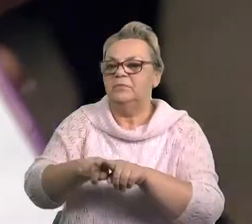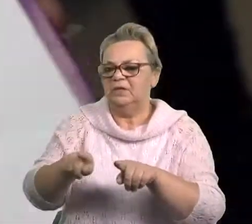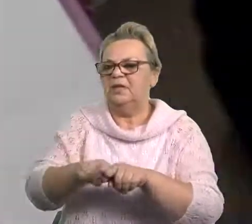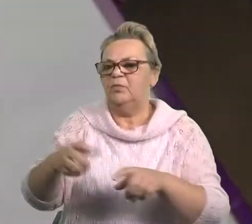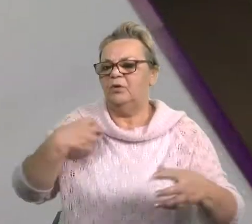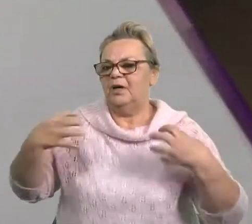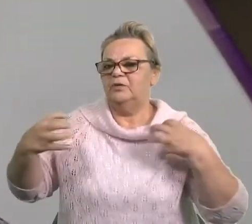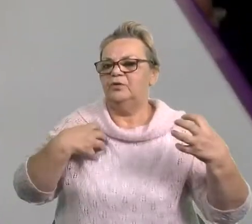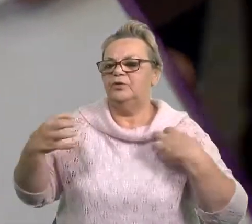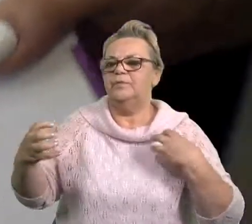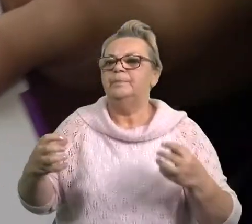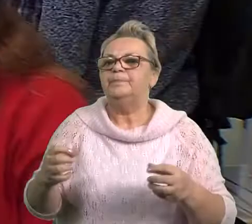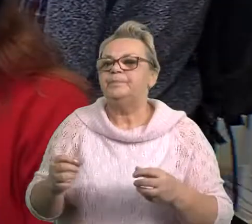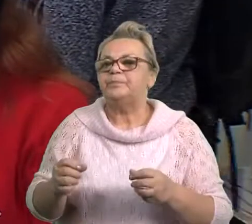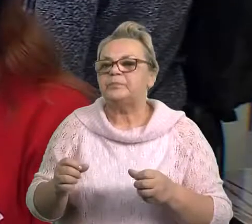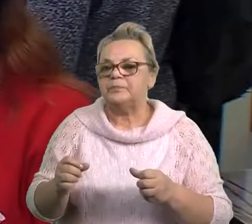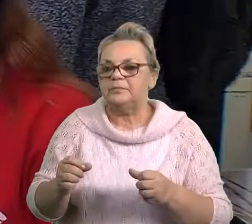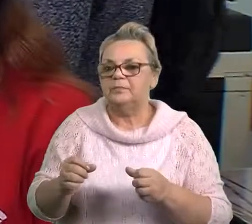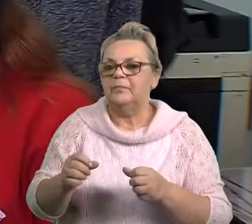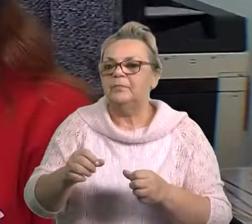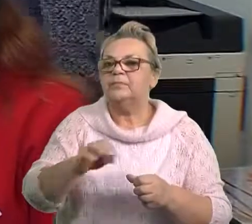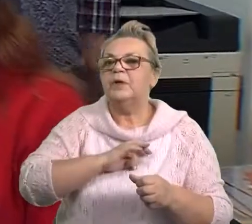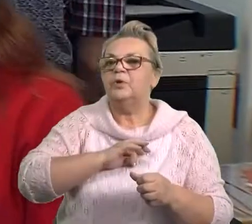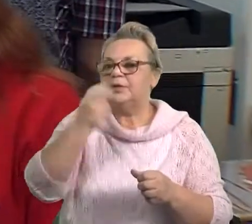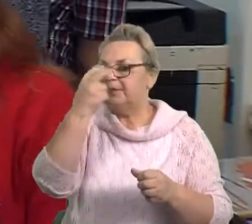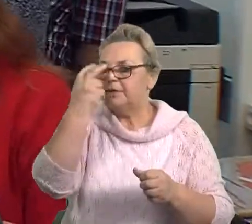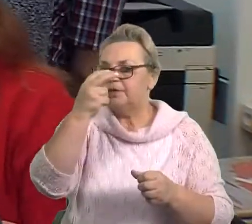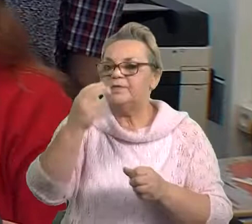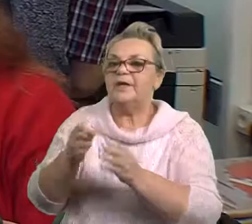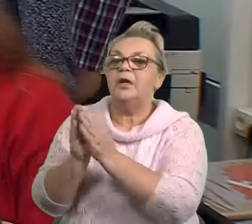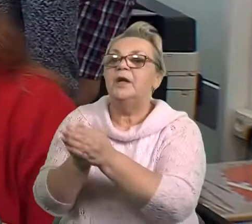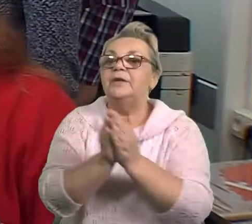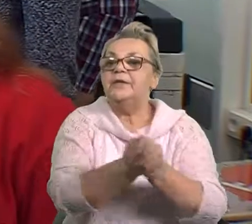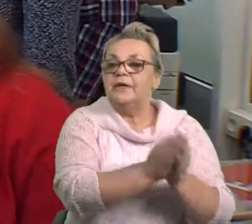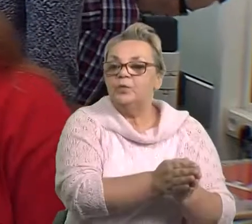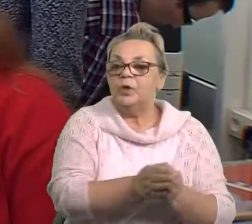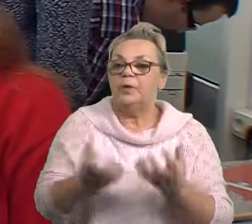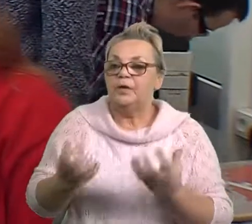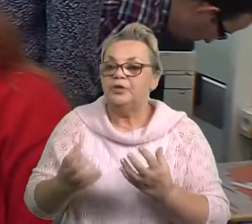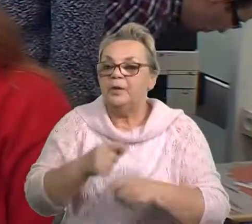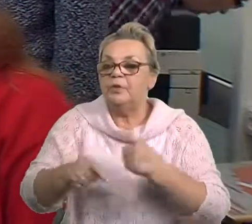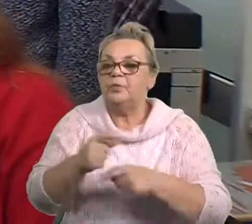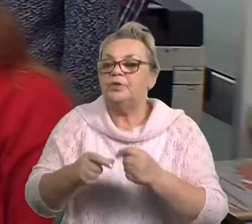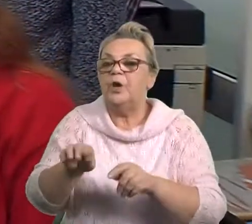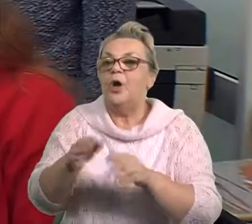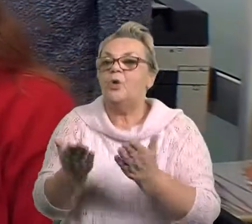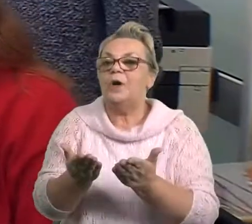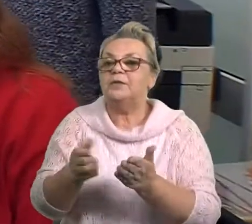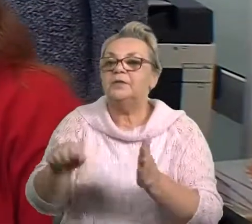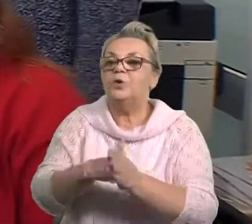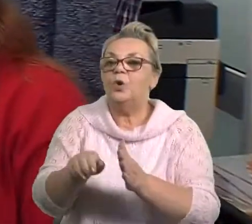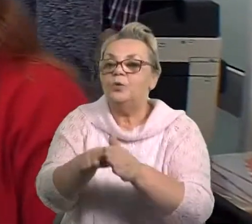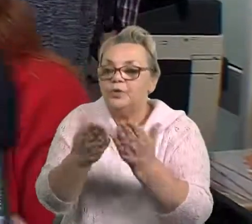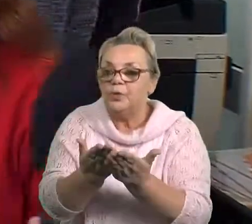tworzeniem, trochę zainteresowanie przynajmniej u mnie literaturą i chciałam okładki tworzyć do